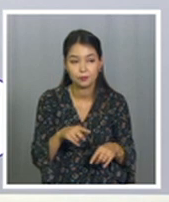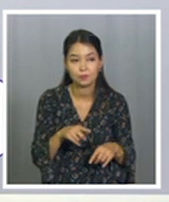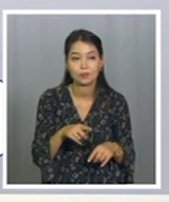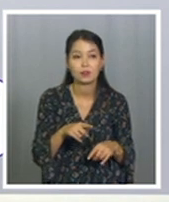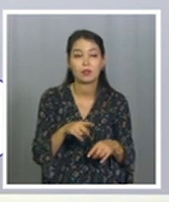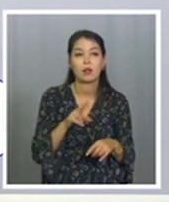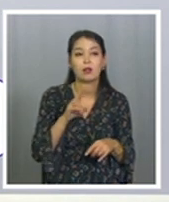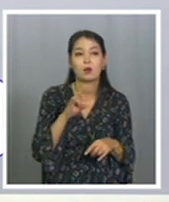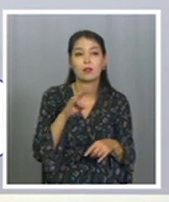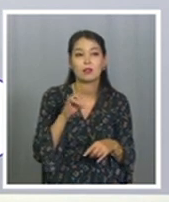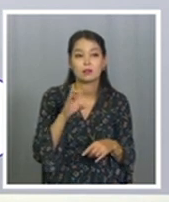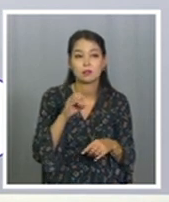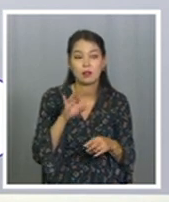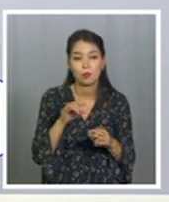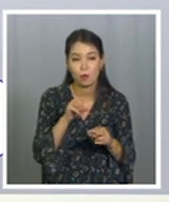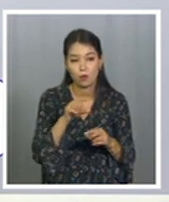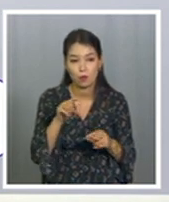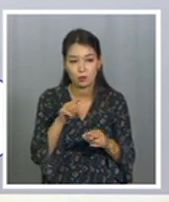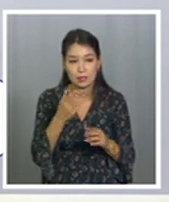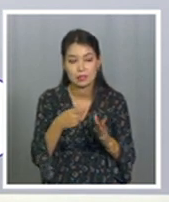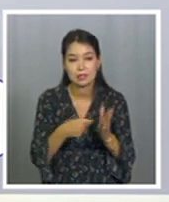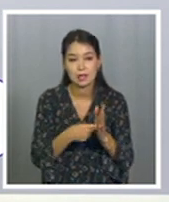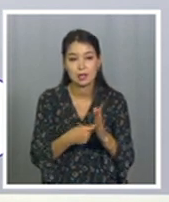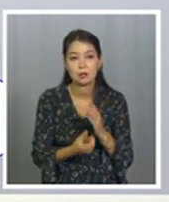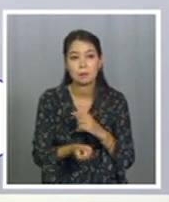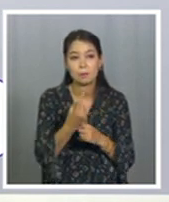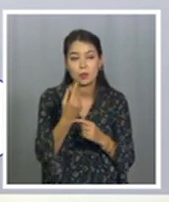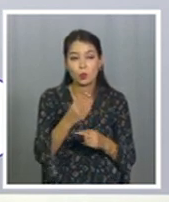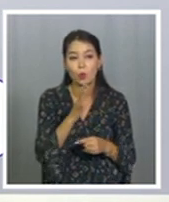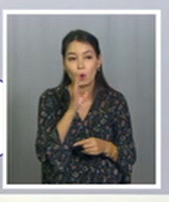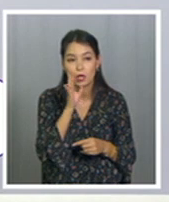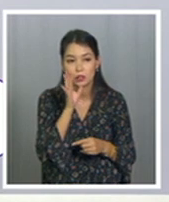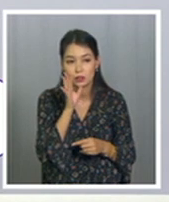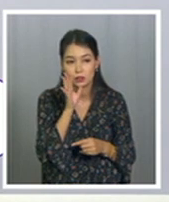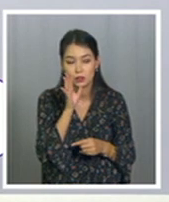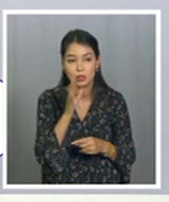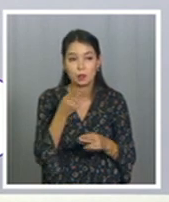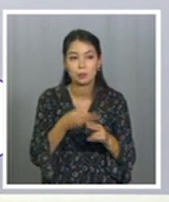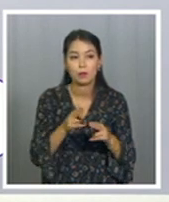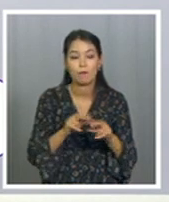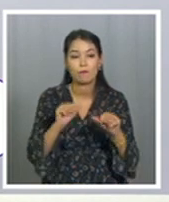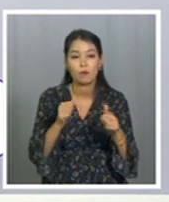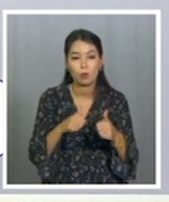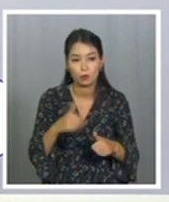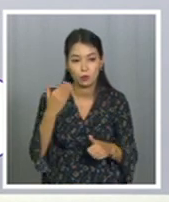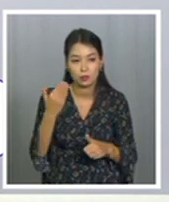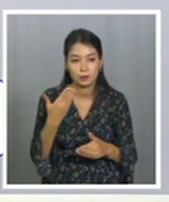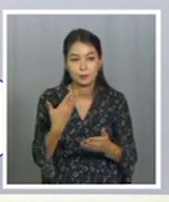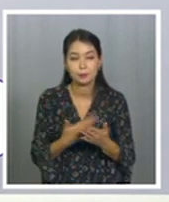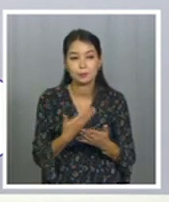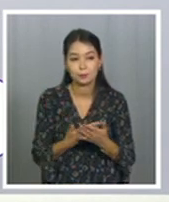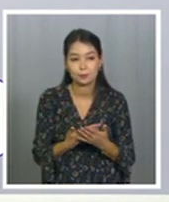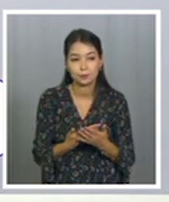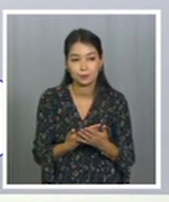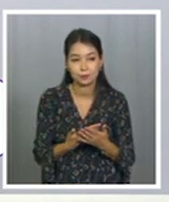конденсатордағы зарядтың пайда болу уақытын біз мынау формуламен анықтадық. Мысал үшін,